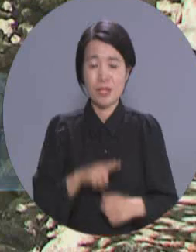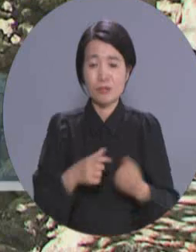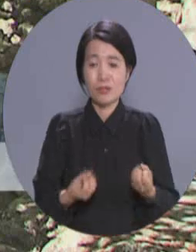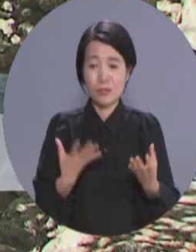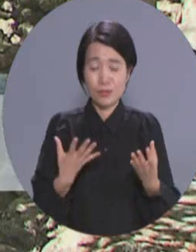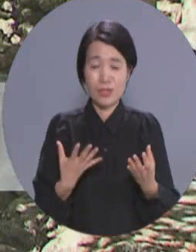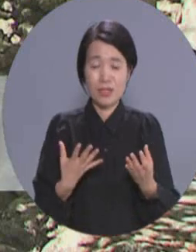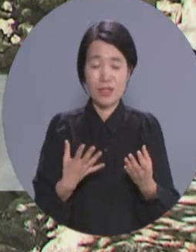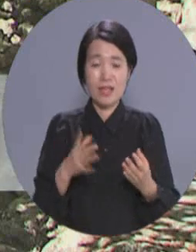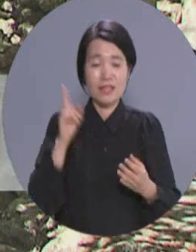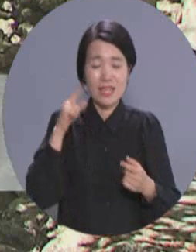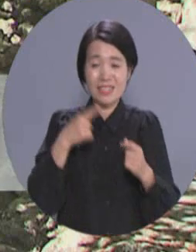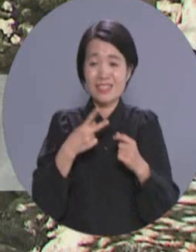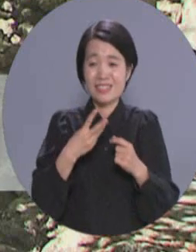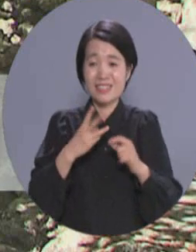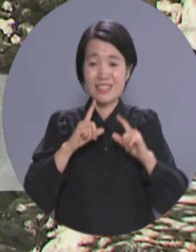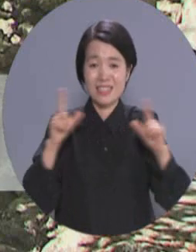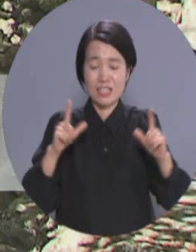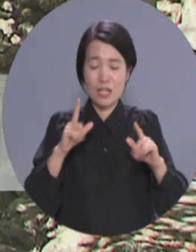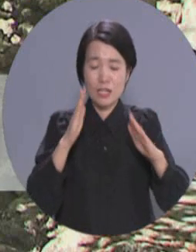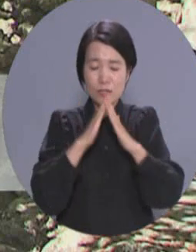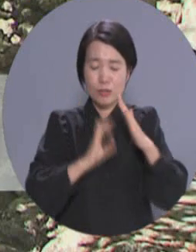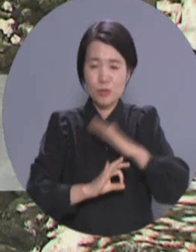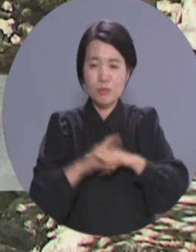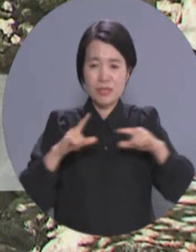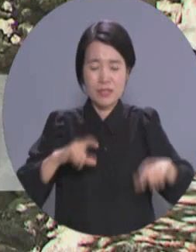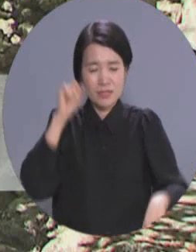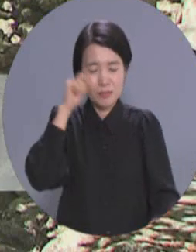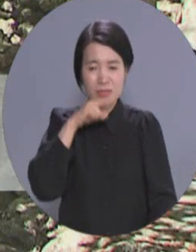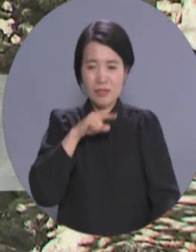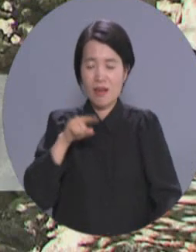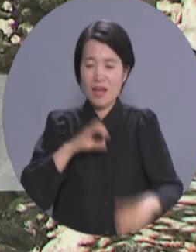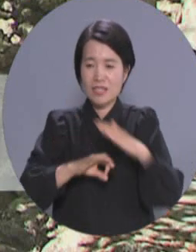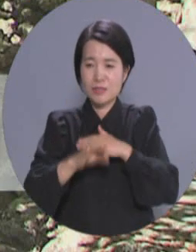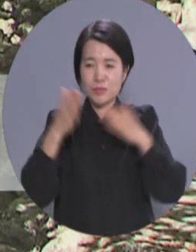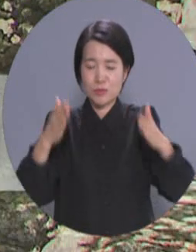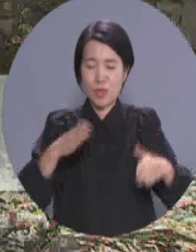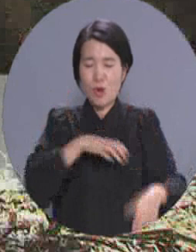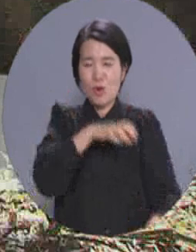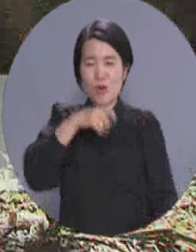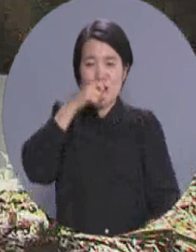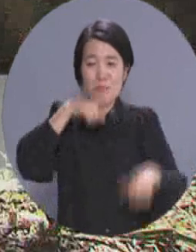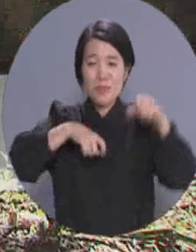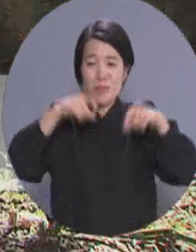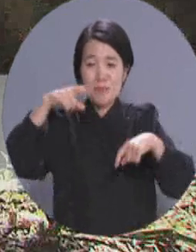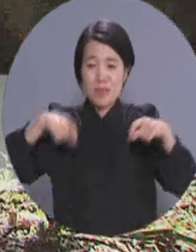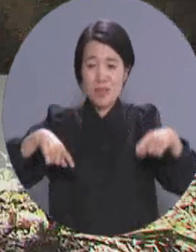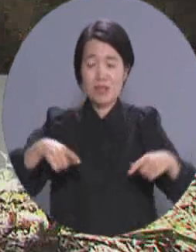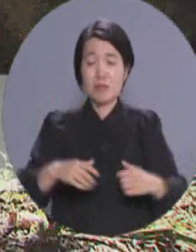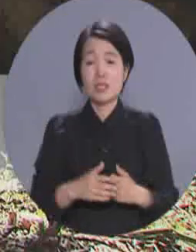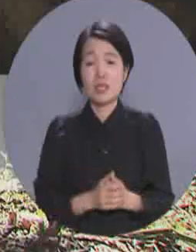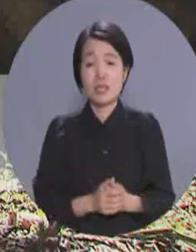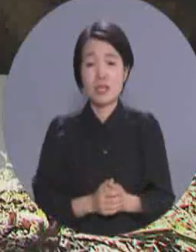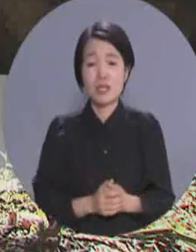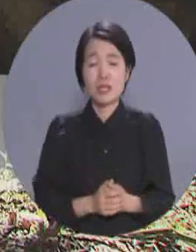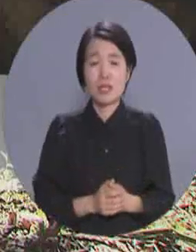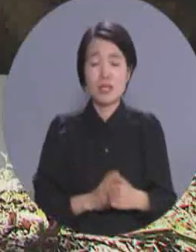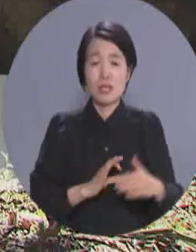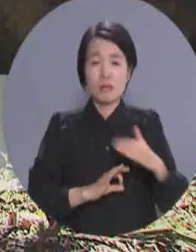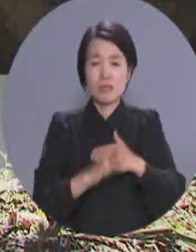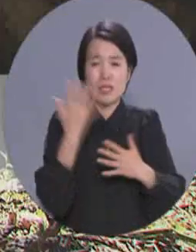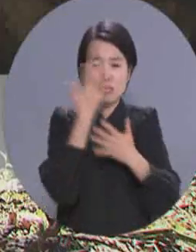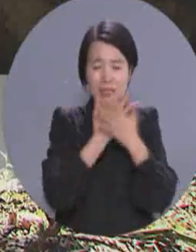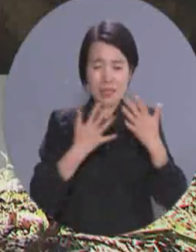추석 연휴 셋째 날인 내일 전남동부지역에는 새벽부터 일은 아침 사이 곳곳에 빗방울이 떨어지겠습니다 이후 오전에는